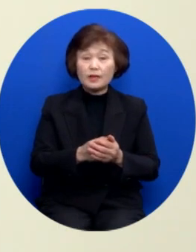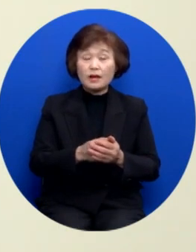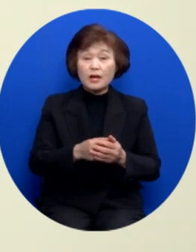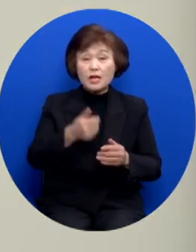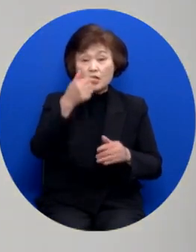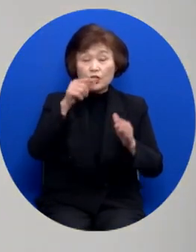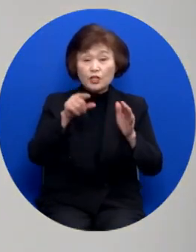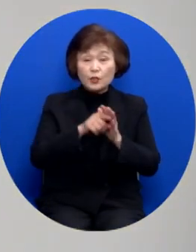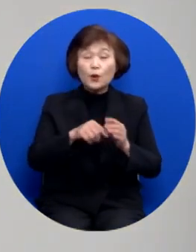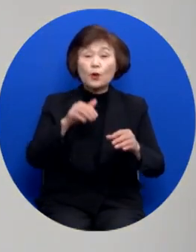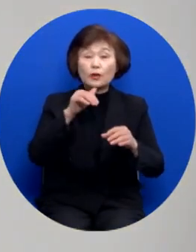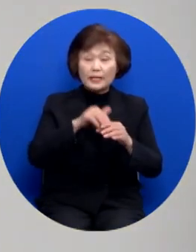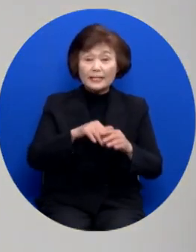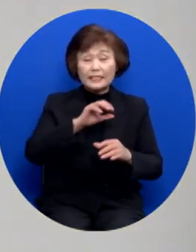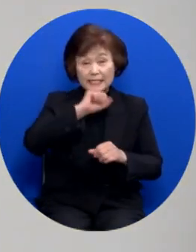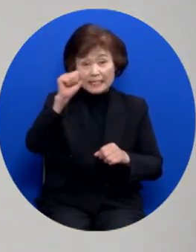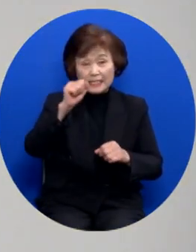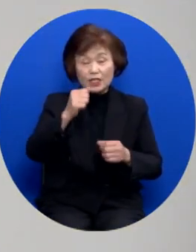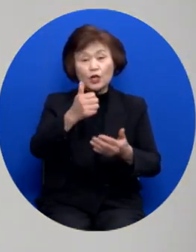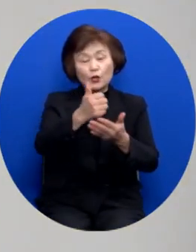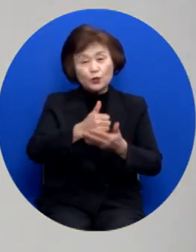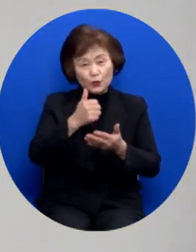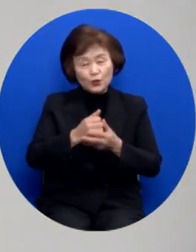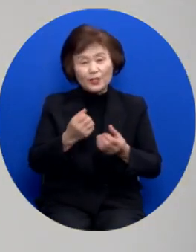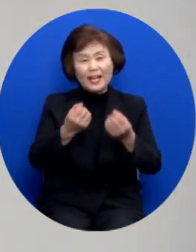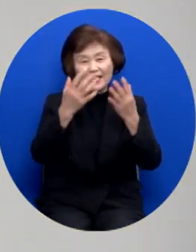전했습니다 CTS 뉴스 이지입니다